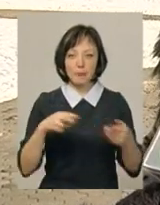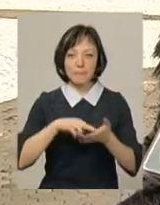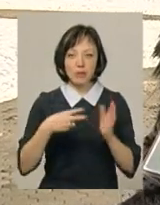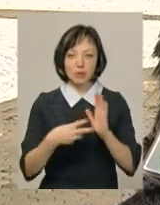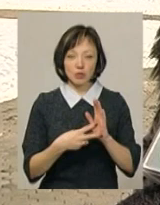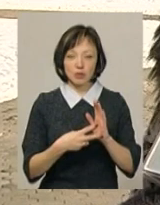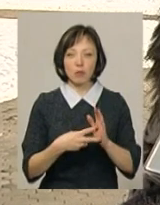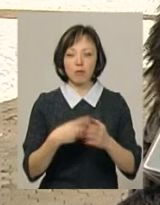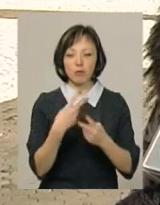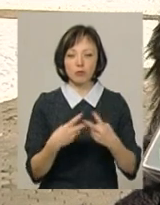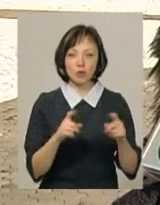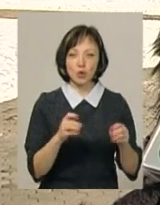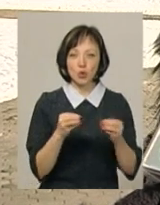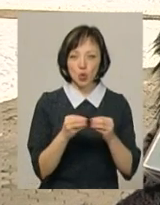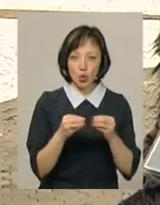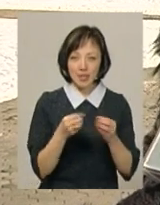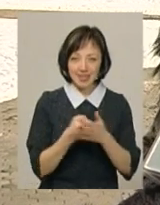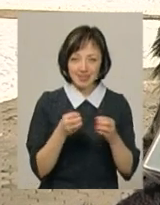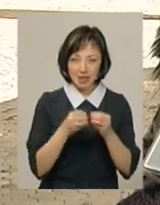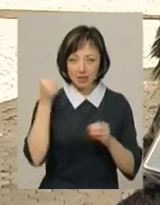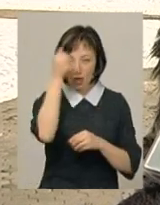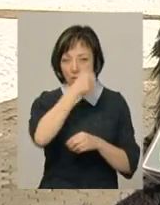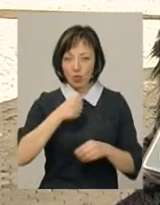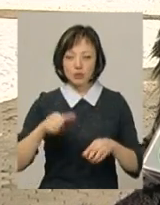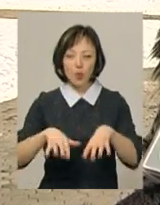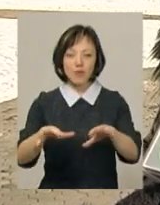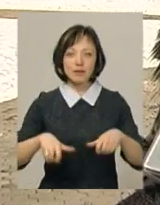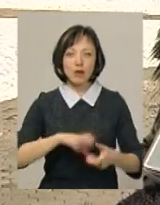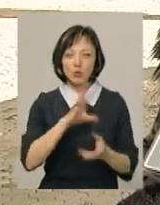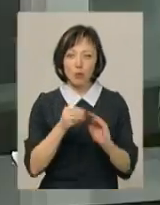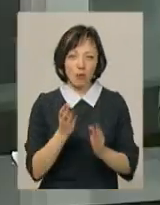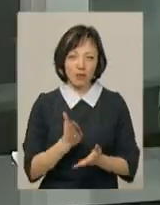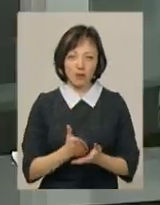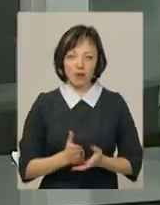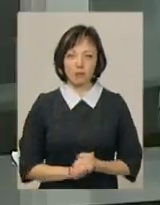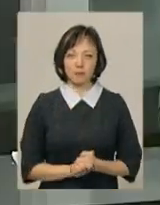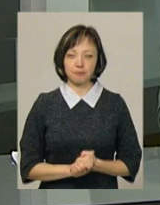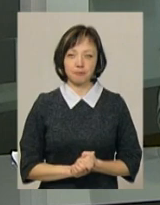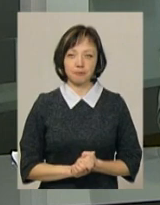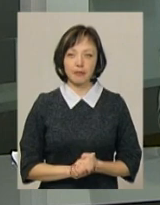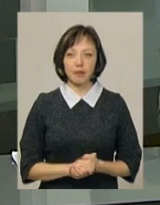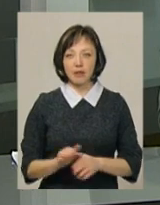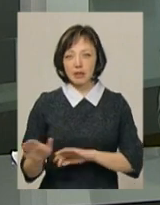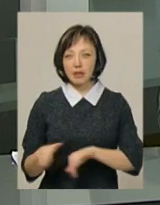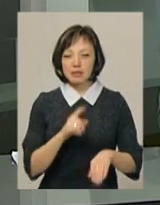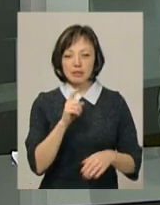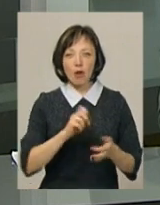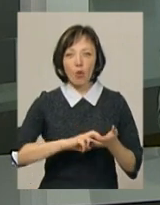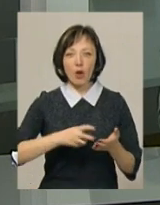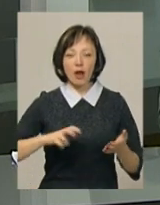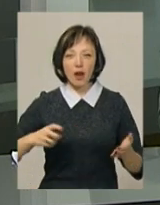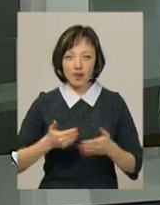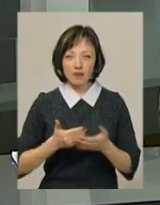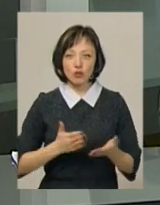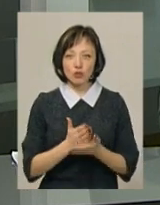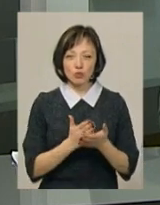Передбачає собою позбавлення волі до 10 років з конфіскацією майна. За ухиляння від служби у війську